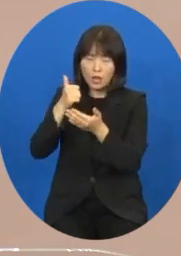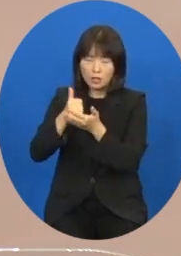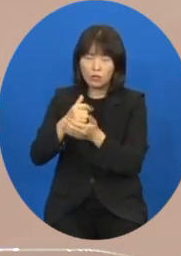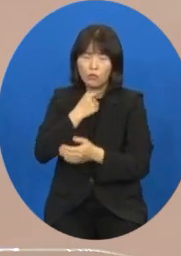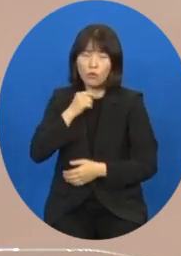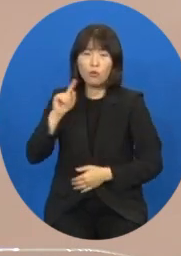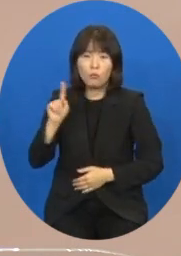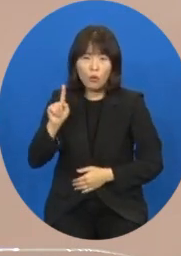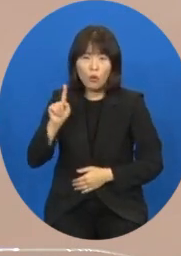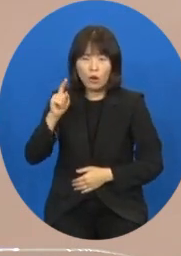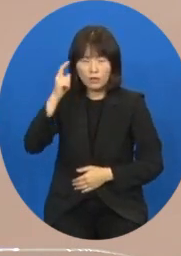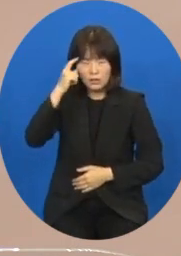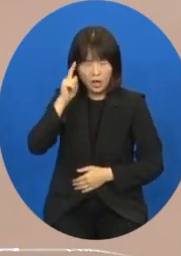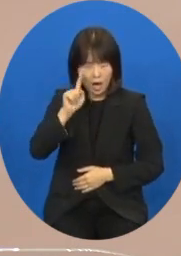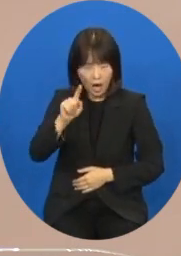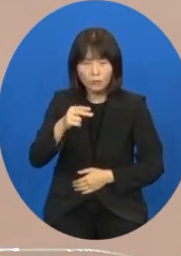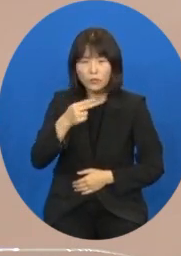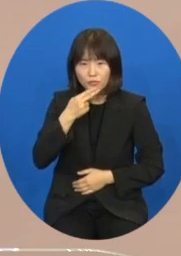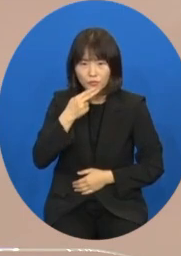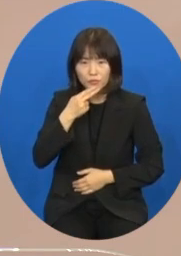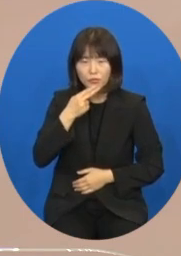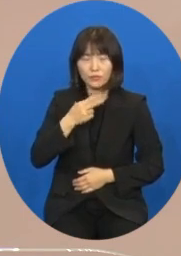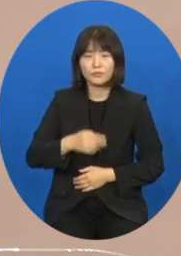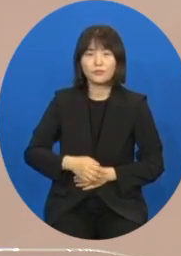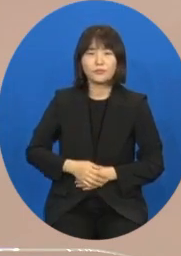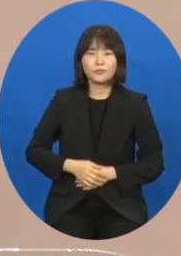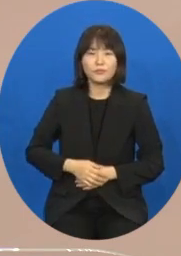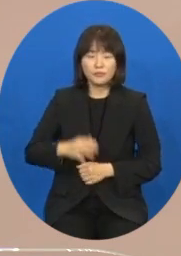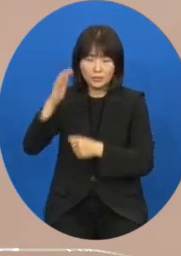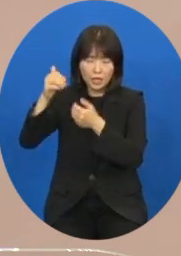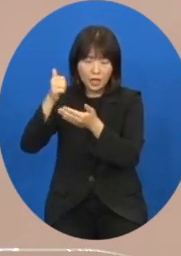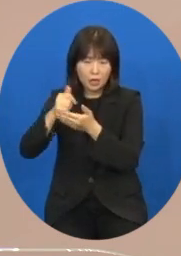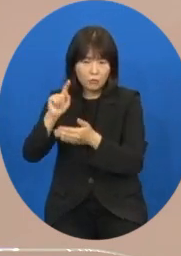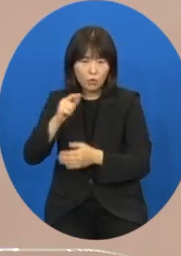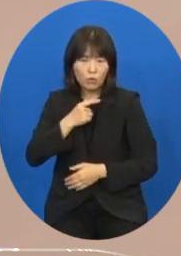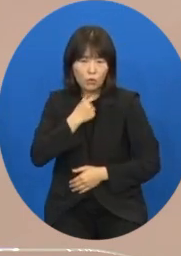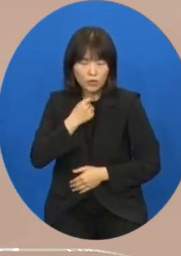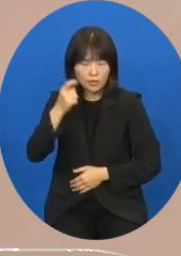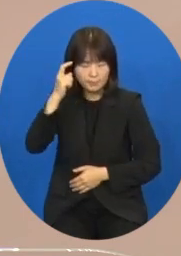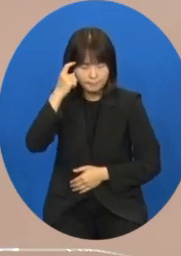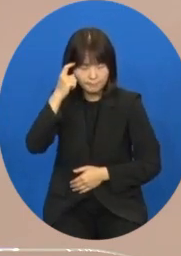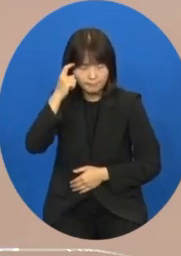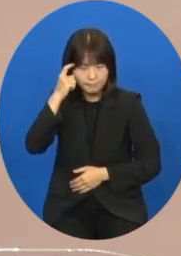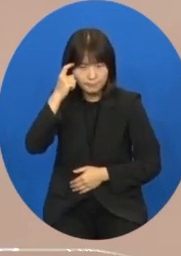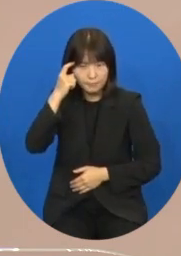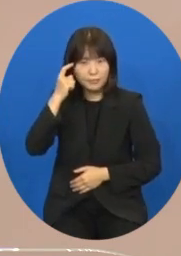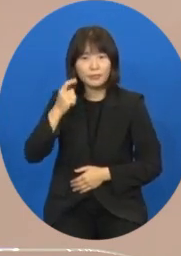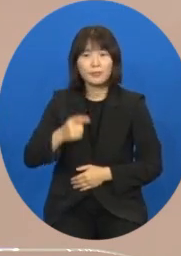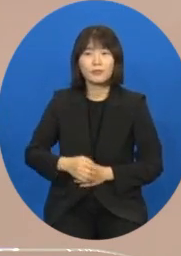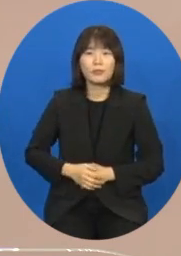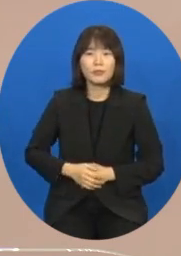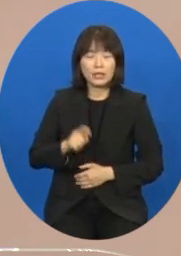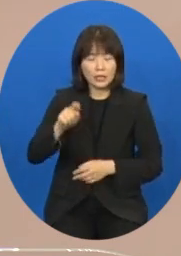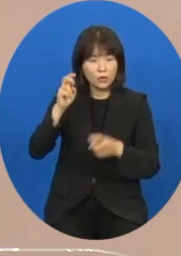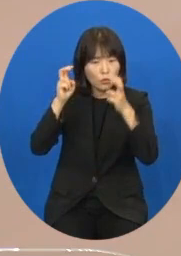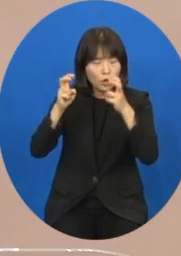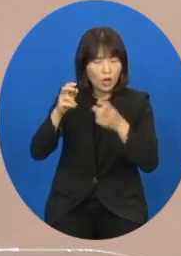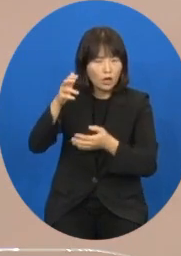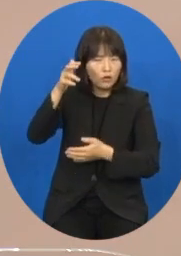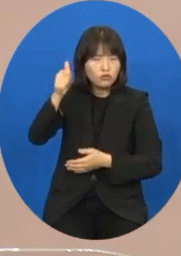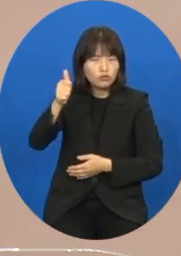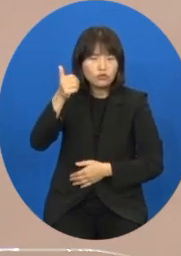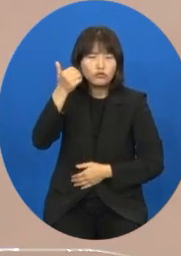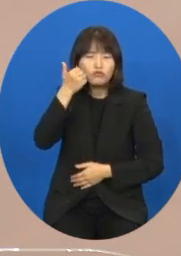번도 안 했다는 겁니다. 그래서 하나님이 뭘 원하시나 생각해 보니까 이 회사의 주인이